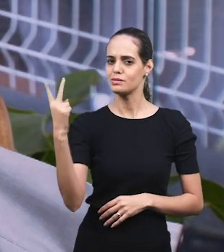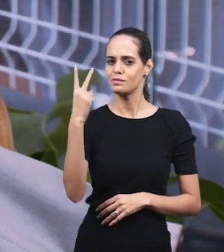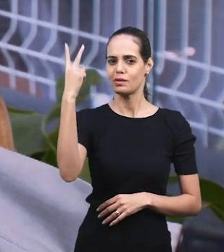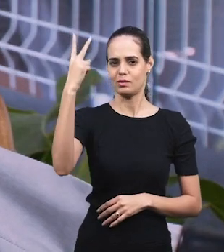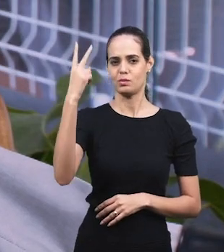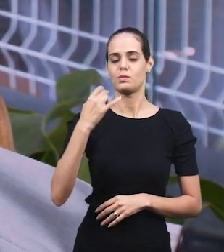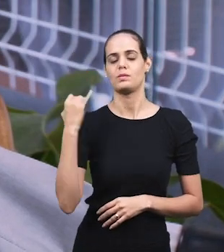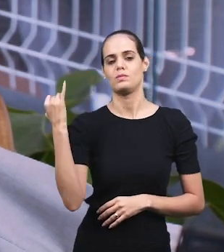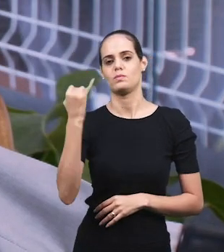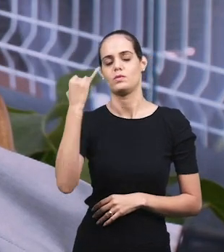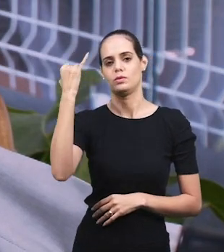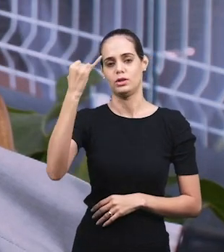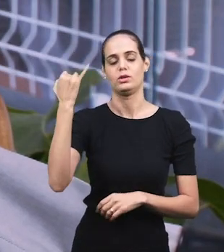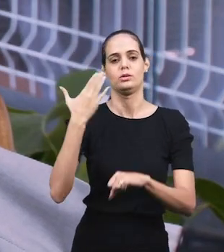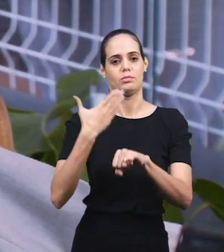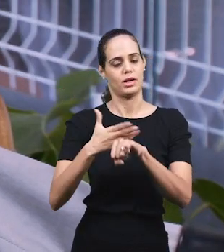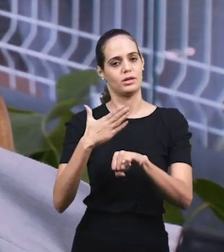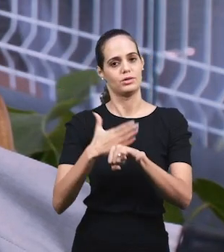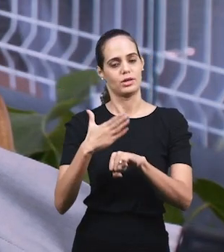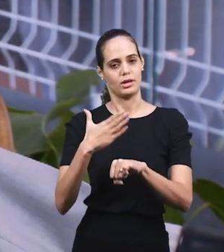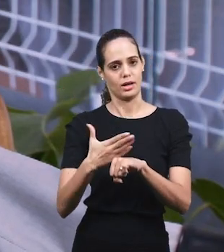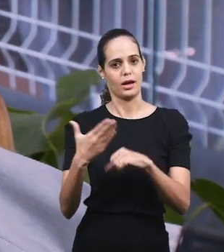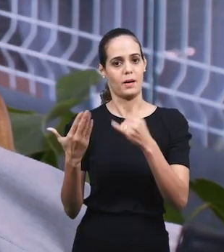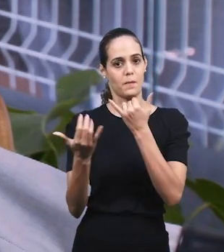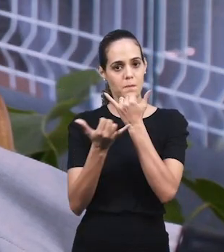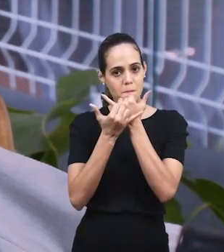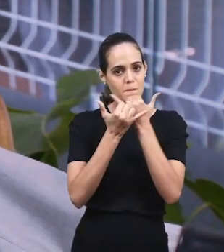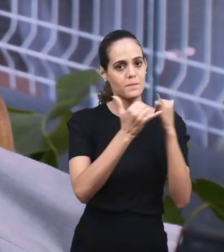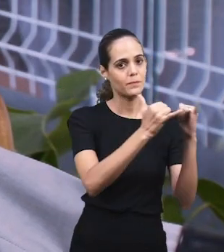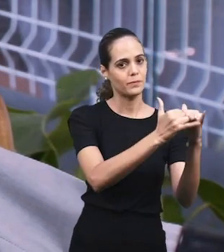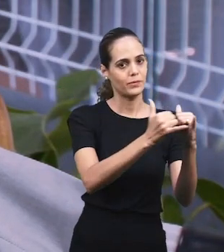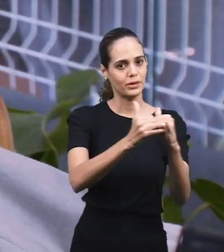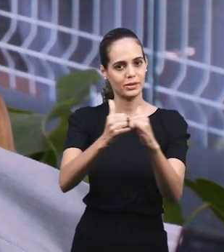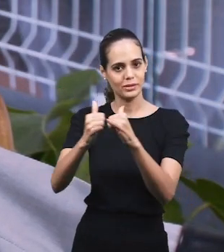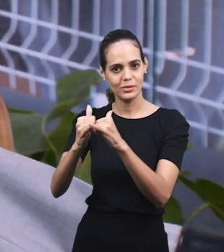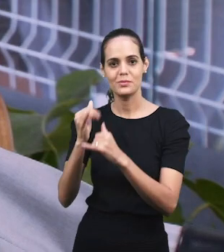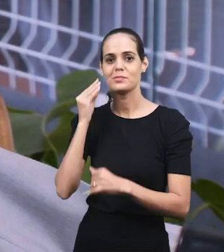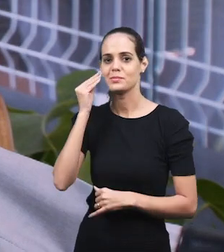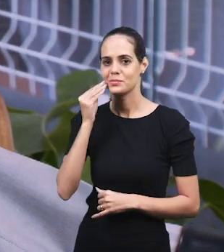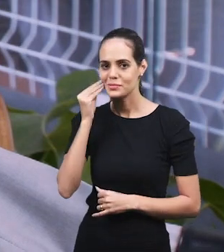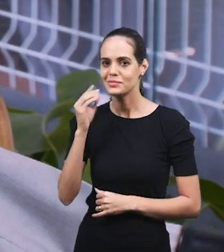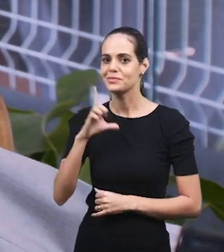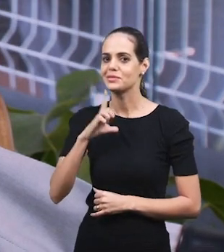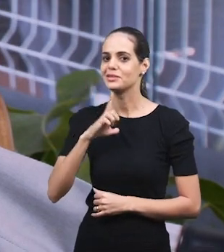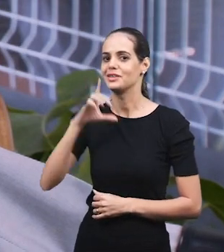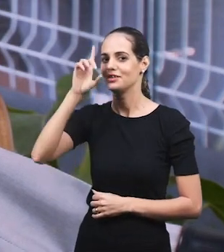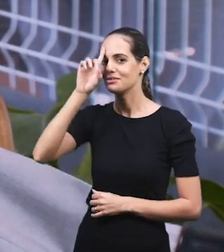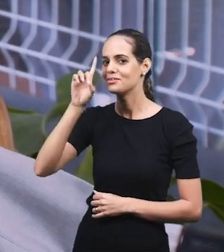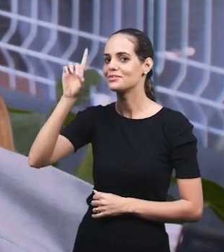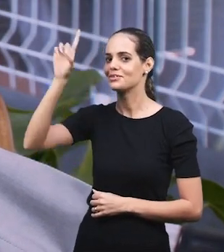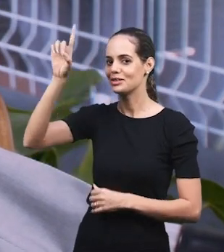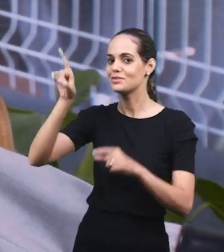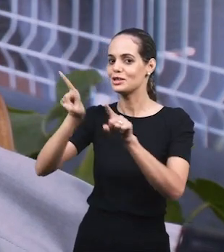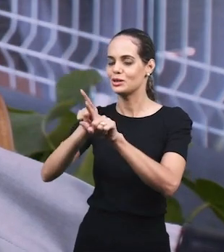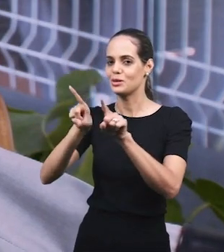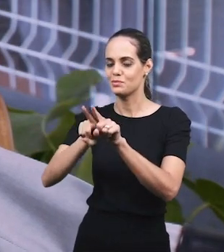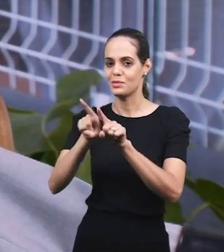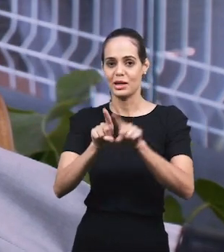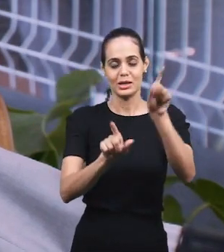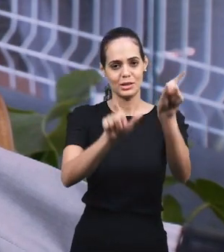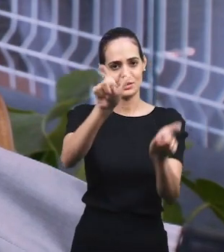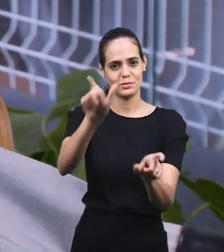Souza parleront sur cette grande vertu et comment l'exercice du pardon nous donne une